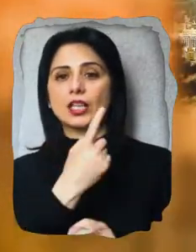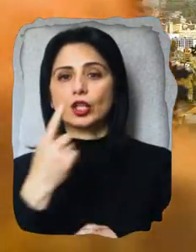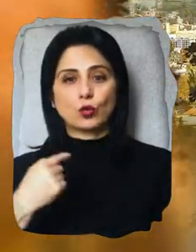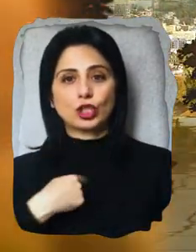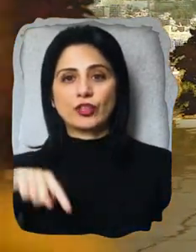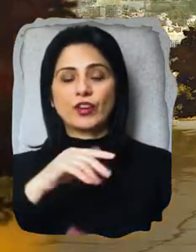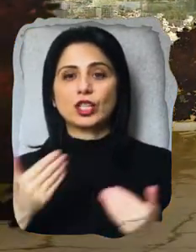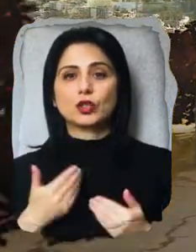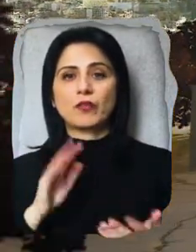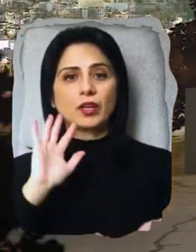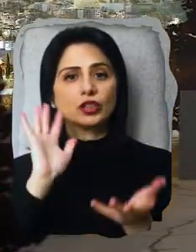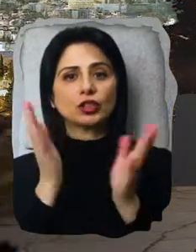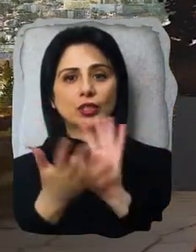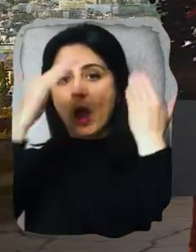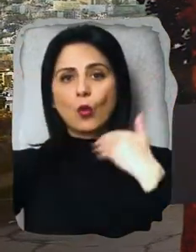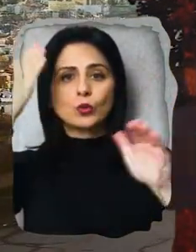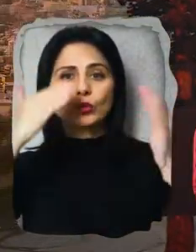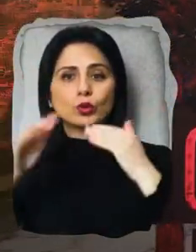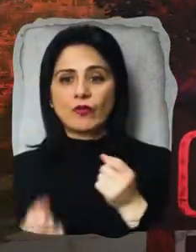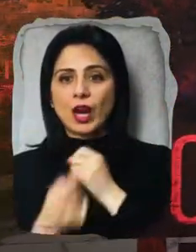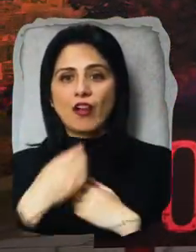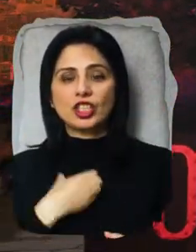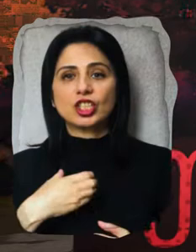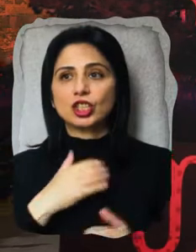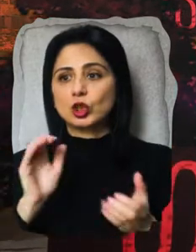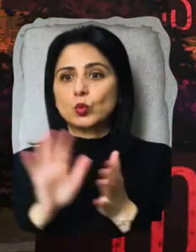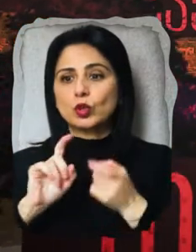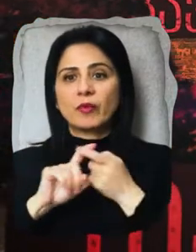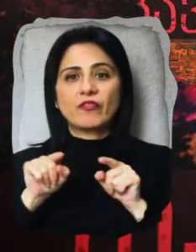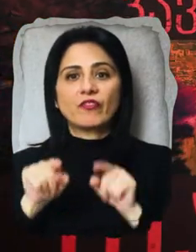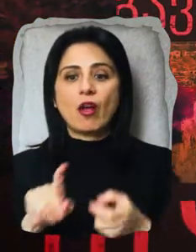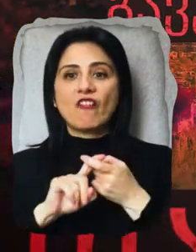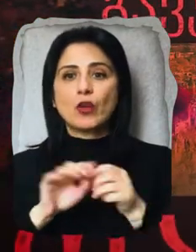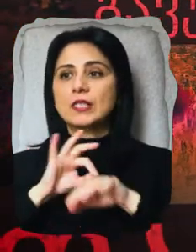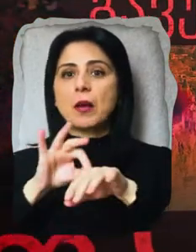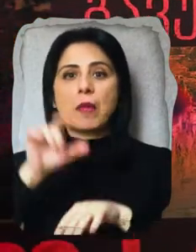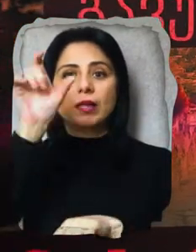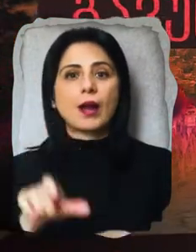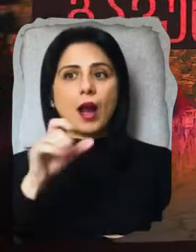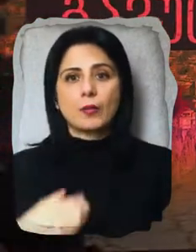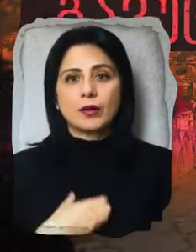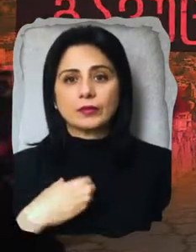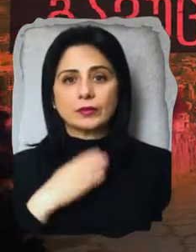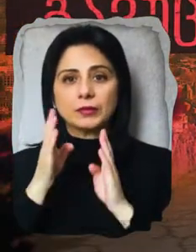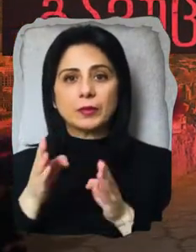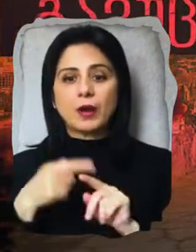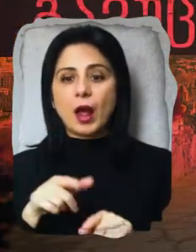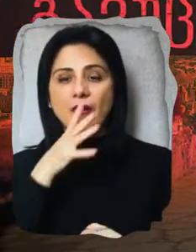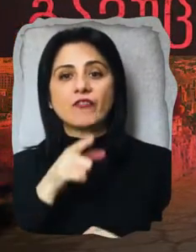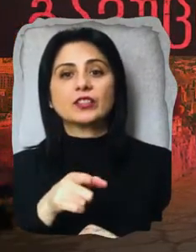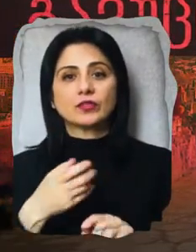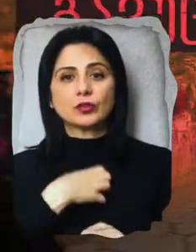COVID-19-მა თითოეული ჩვენგანის ცხოვრება შეცვალა. გაგუჩნდა შიში უცხო ვირუსის და ამ ვირუსის მატარებელი ადამიანების მიმართ.